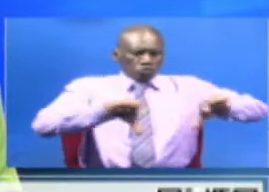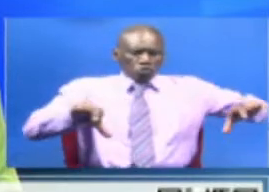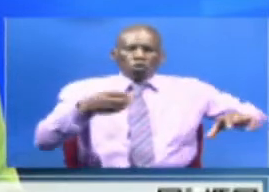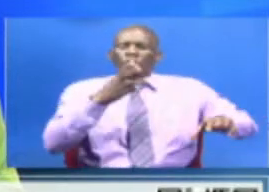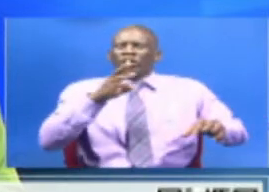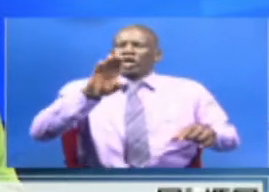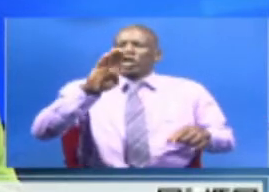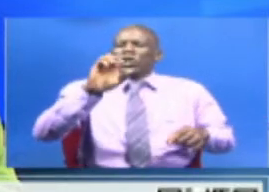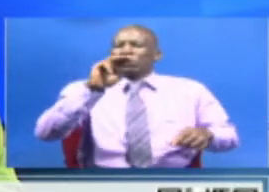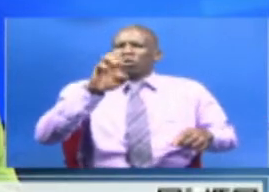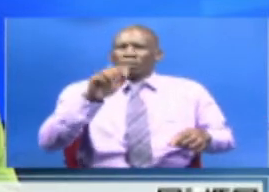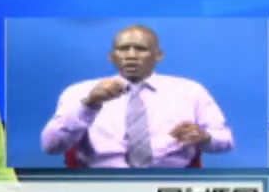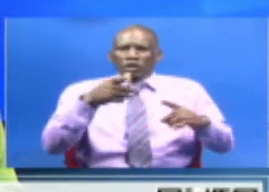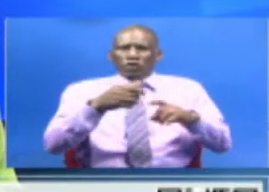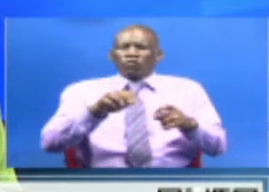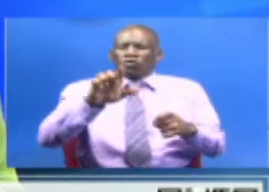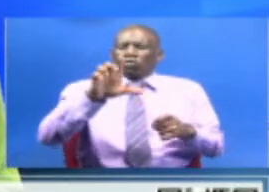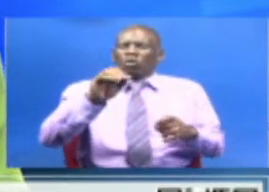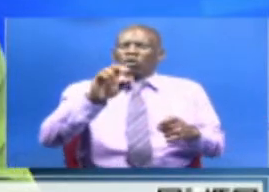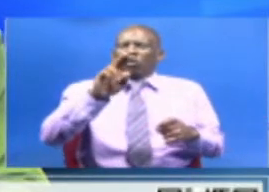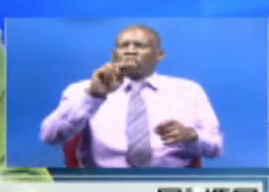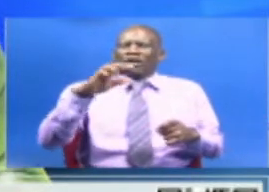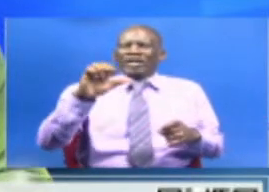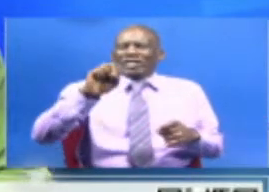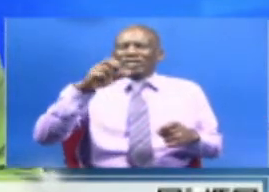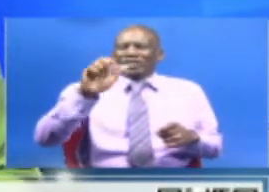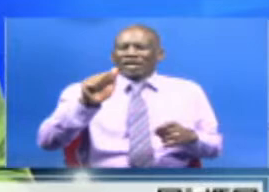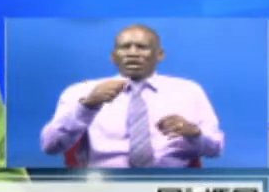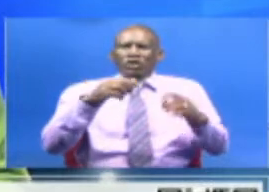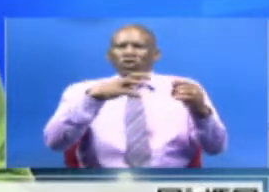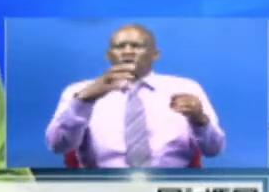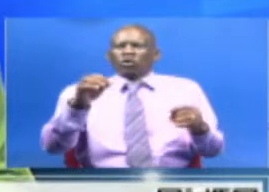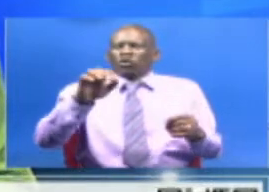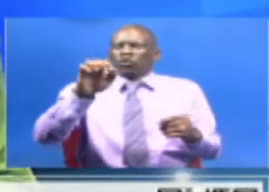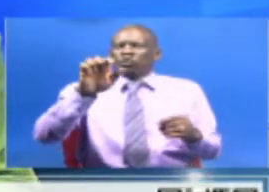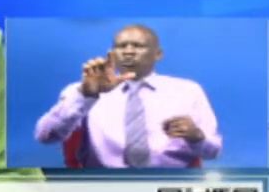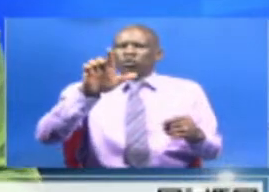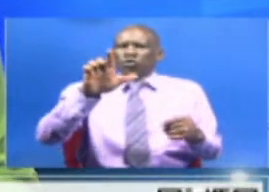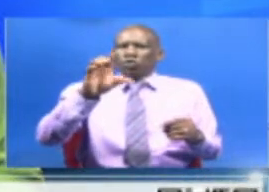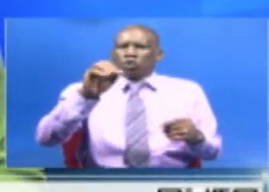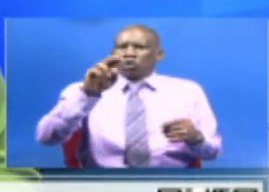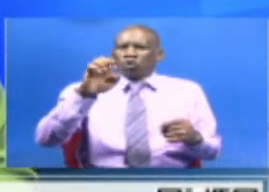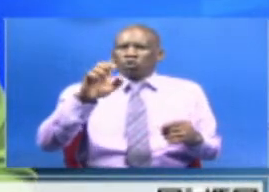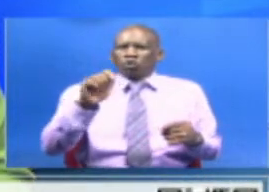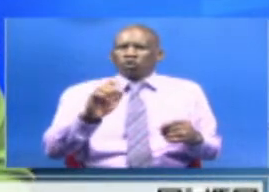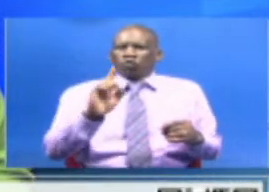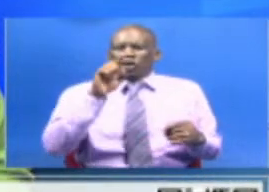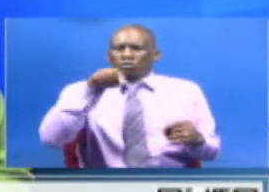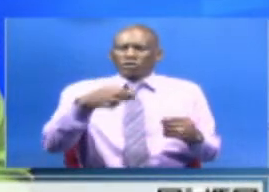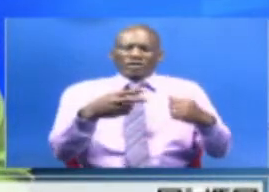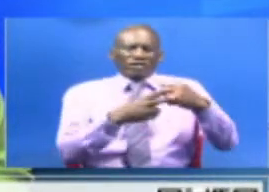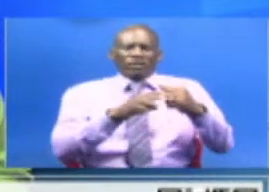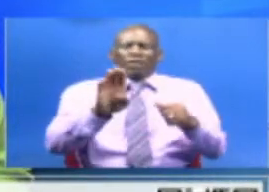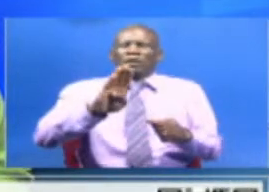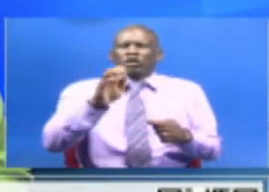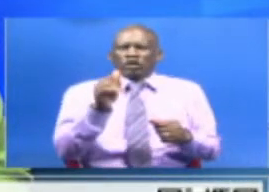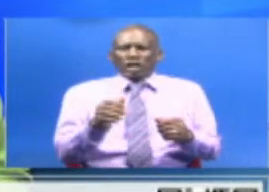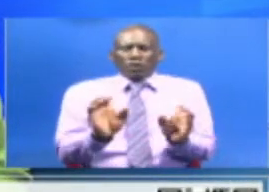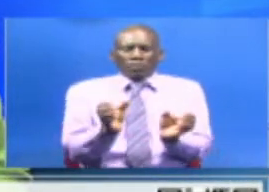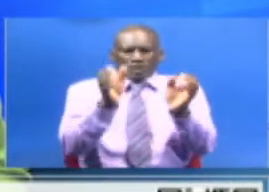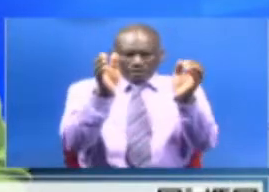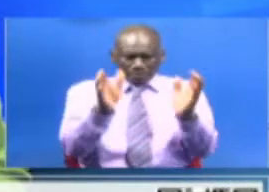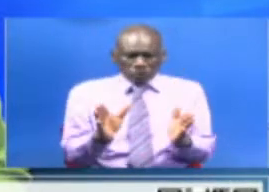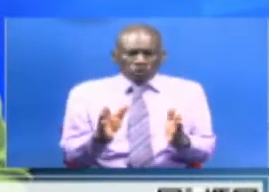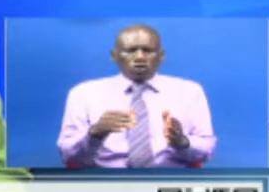Bomet kutoka Longisa kuelekea Mulot ya thamani ya shilingi bilioni 1.7. Mwanahabari wetu George Kieru